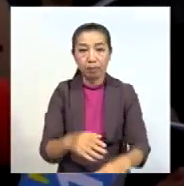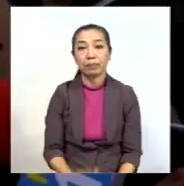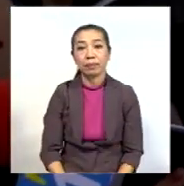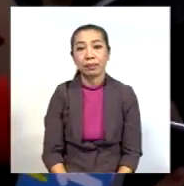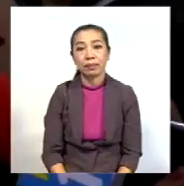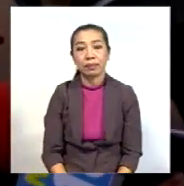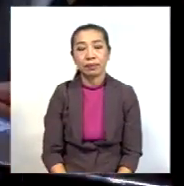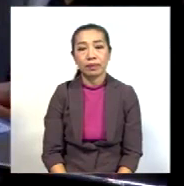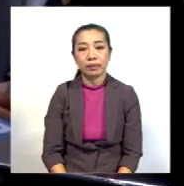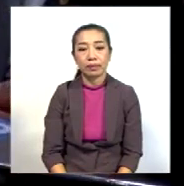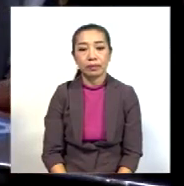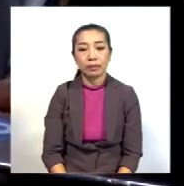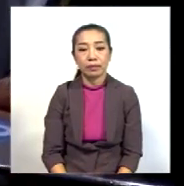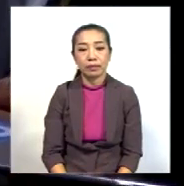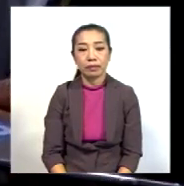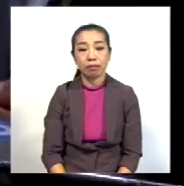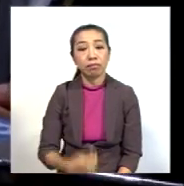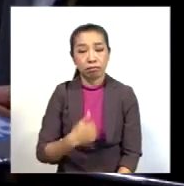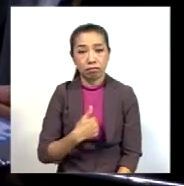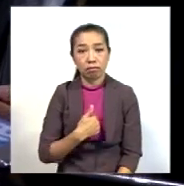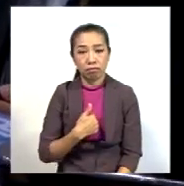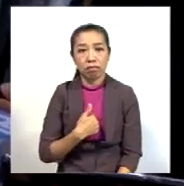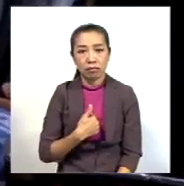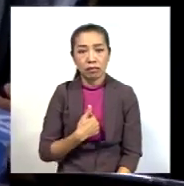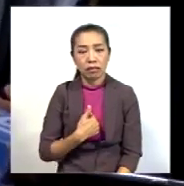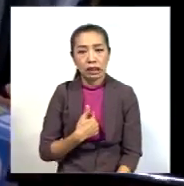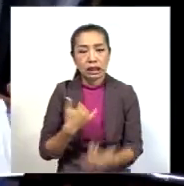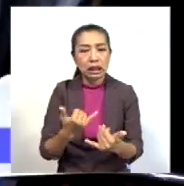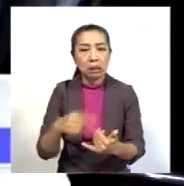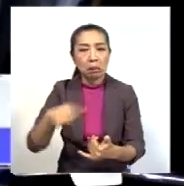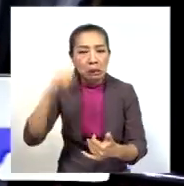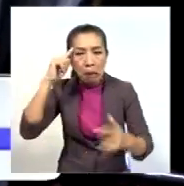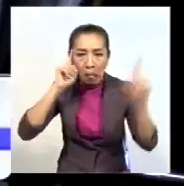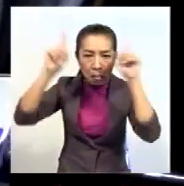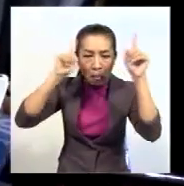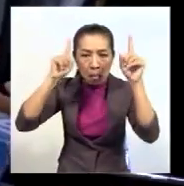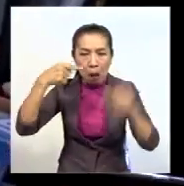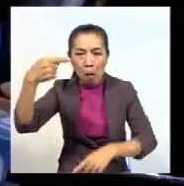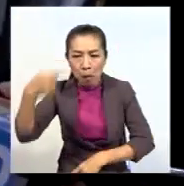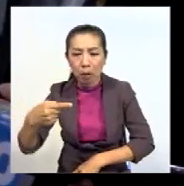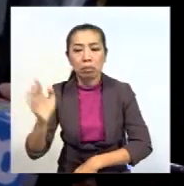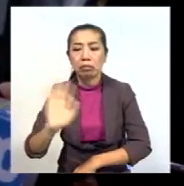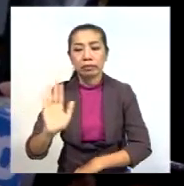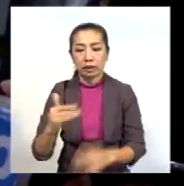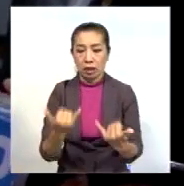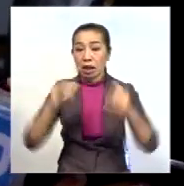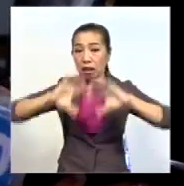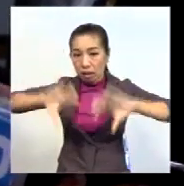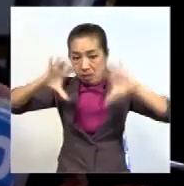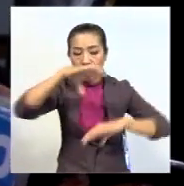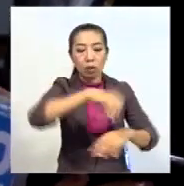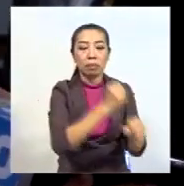ค่ะ อย่าไปคิดอะไรในเชิงลบมากจนเกินไปเอาเป็นว่ารัฐบาลหรือทุกหน่วยง